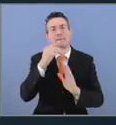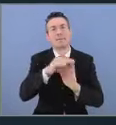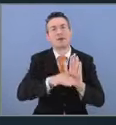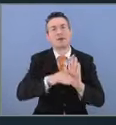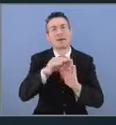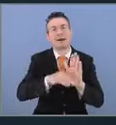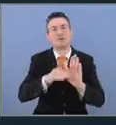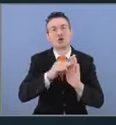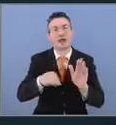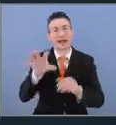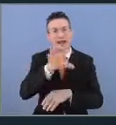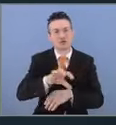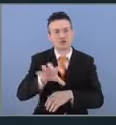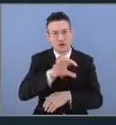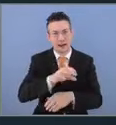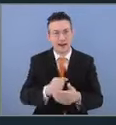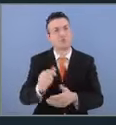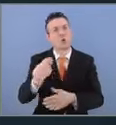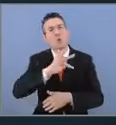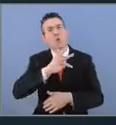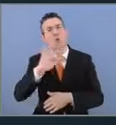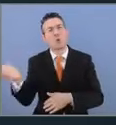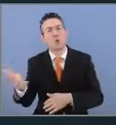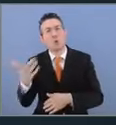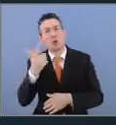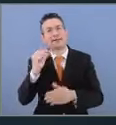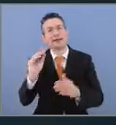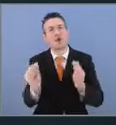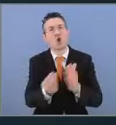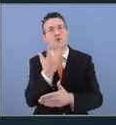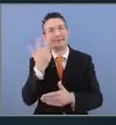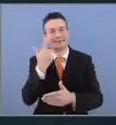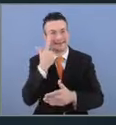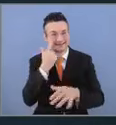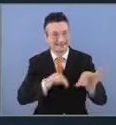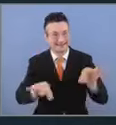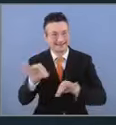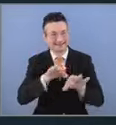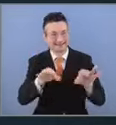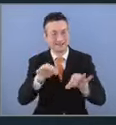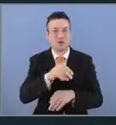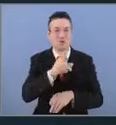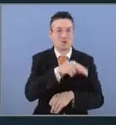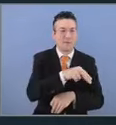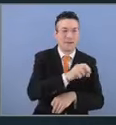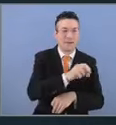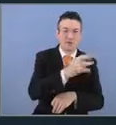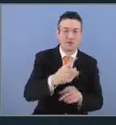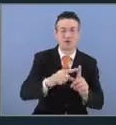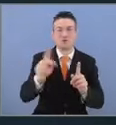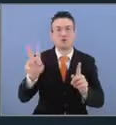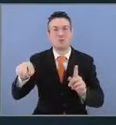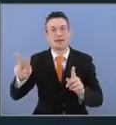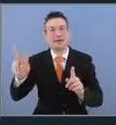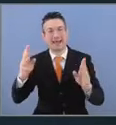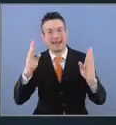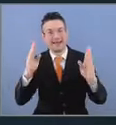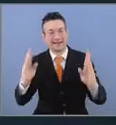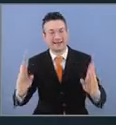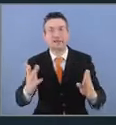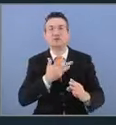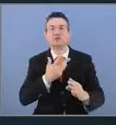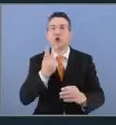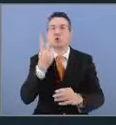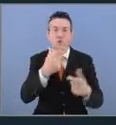quella strategia regionale del 2014-2020 è che sono state messe in campo due nuove aree di specializzazione, l'economia del mare